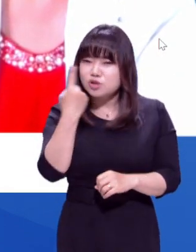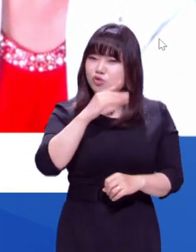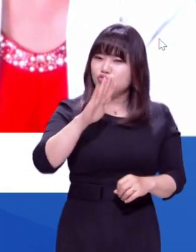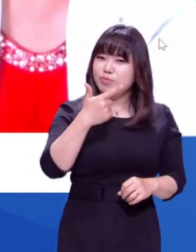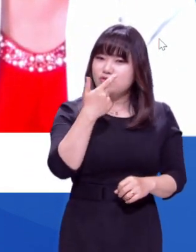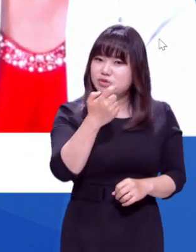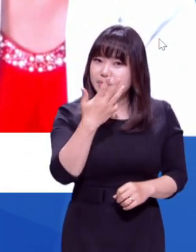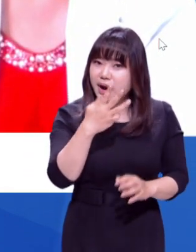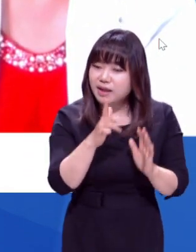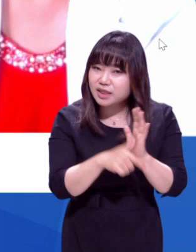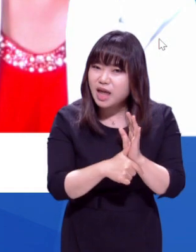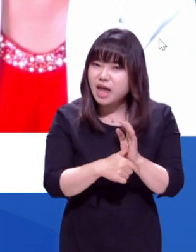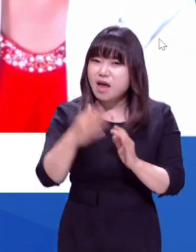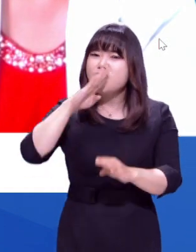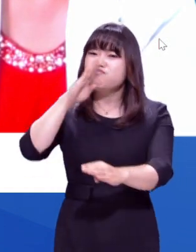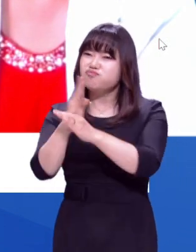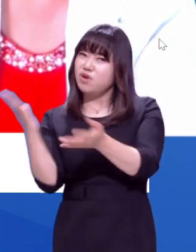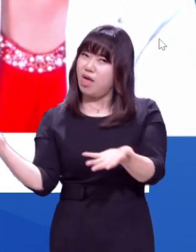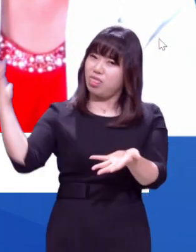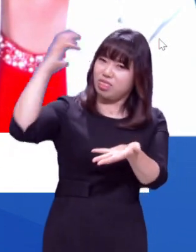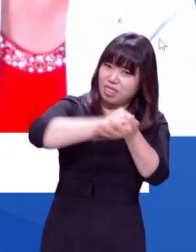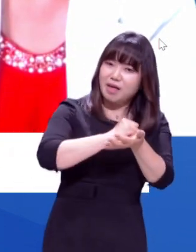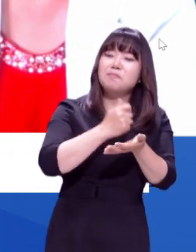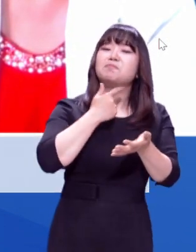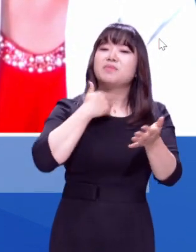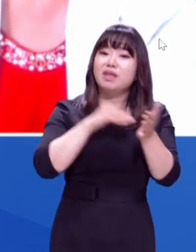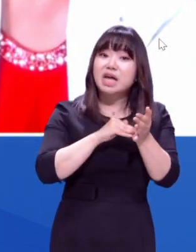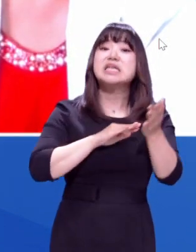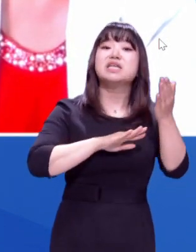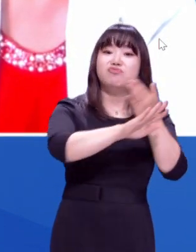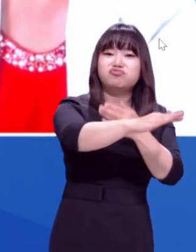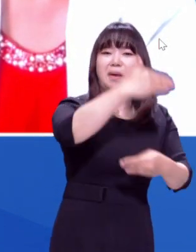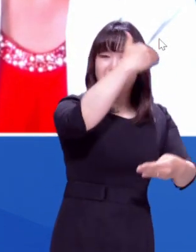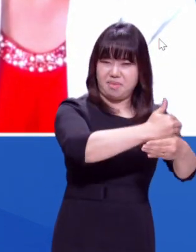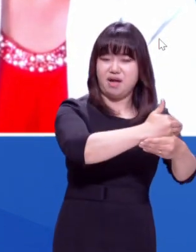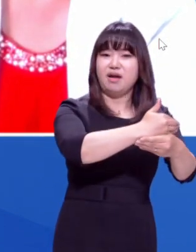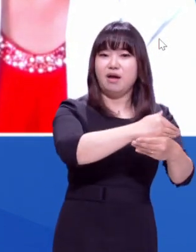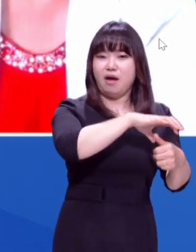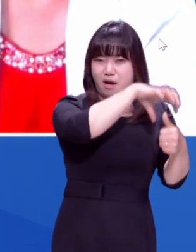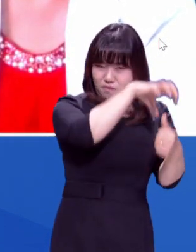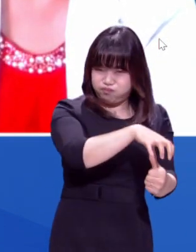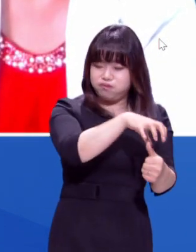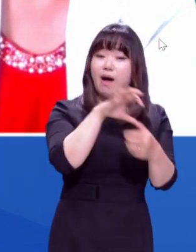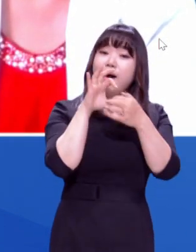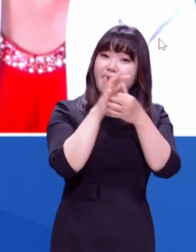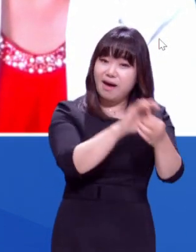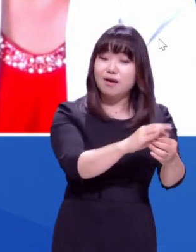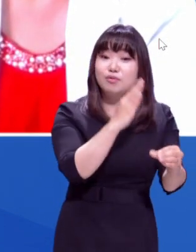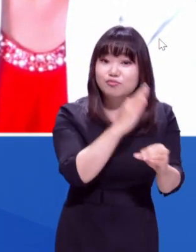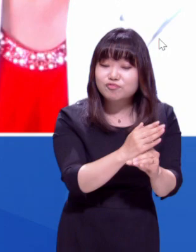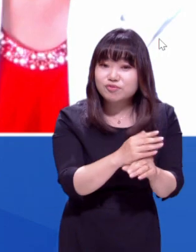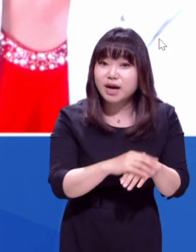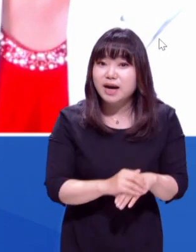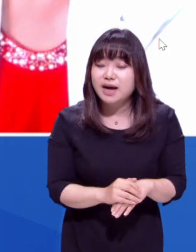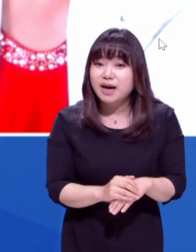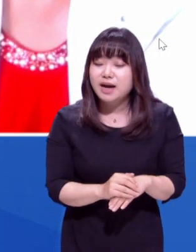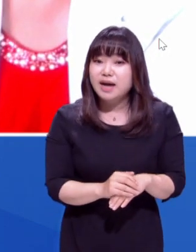1968년 무장공비의 청와대 침투 사건 이후에 민간인 출입이 전면 금지됐다가